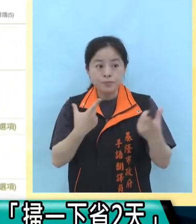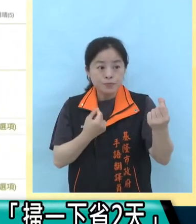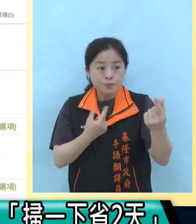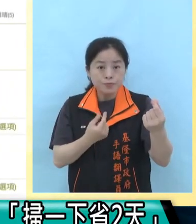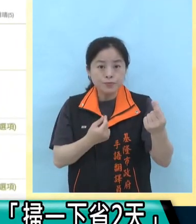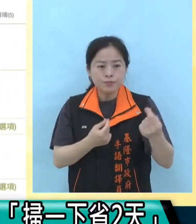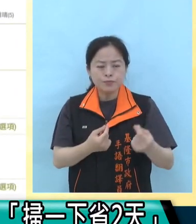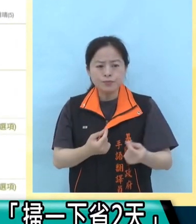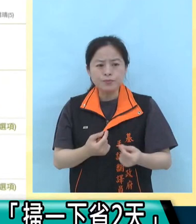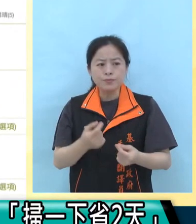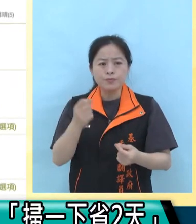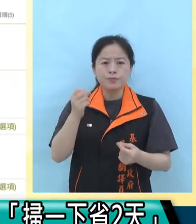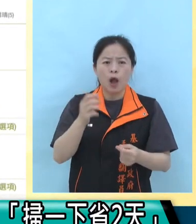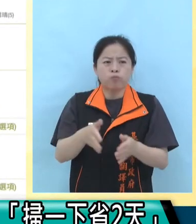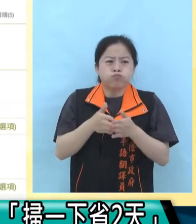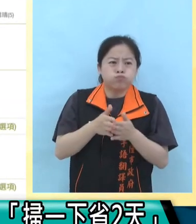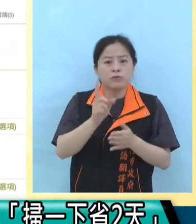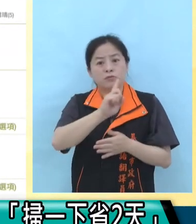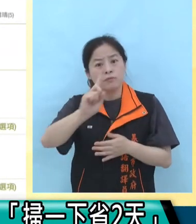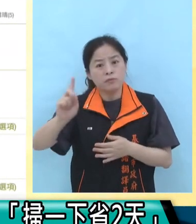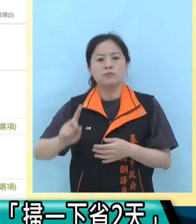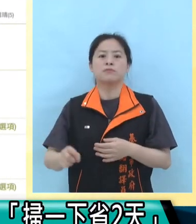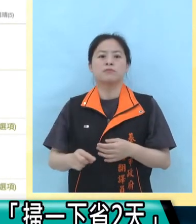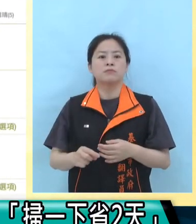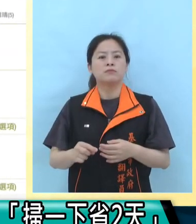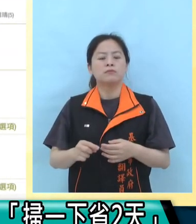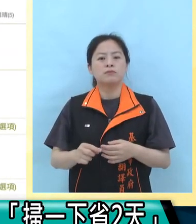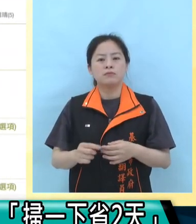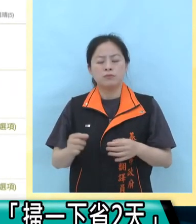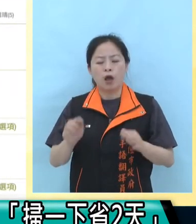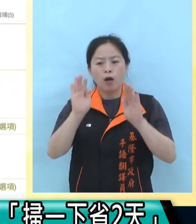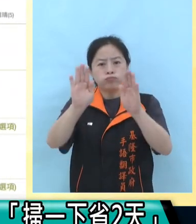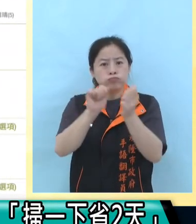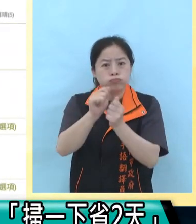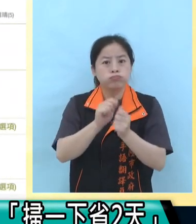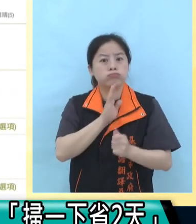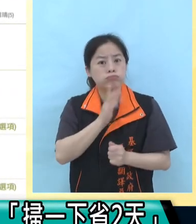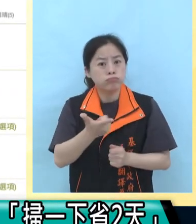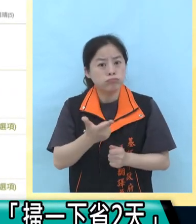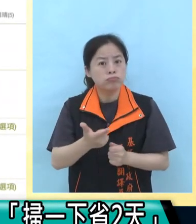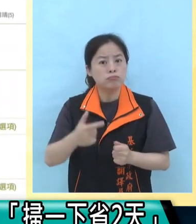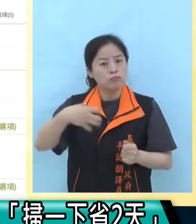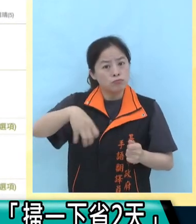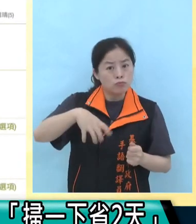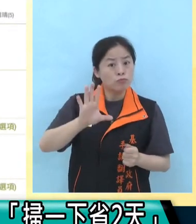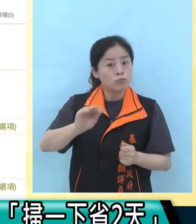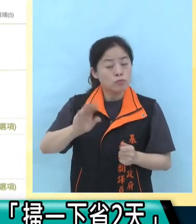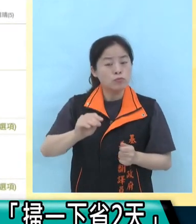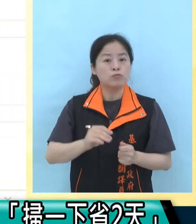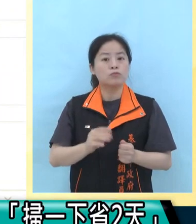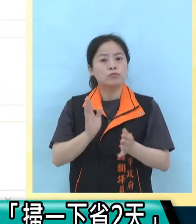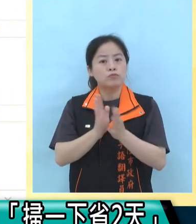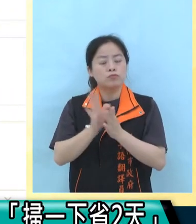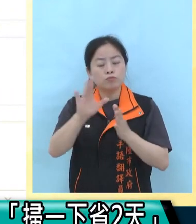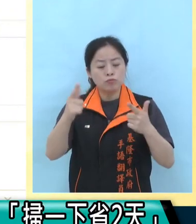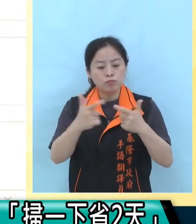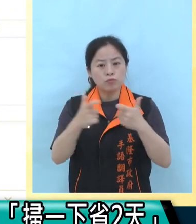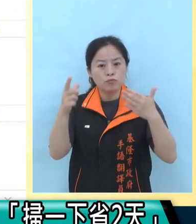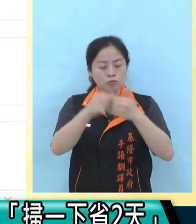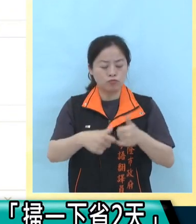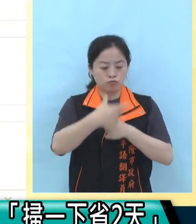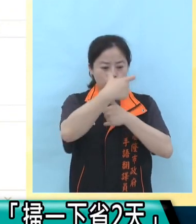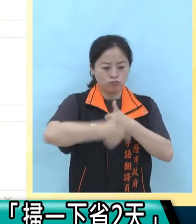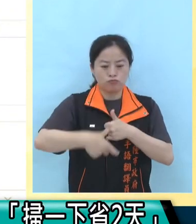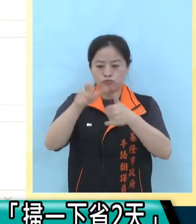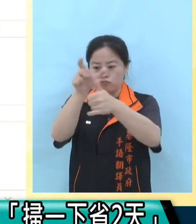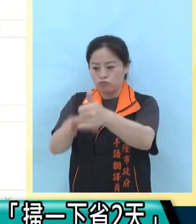有这个其他的这些需求，是不是有血液透析的需求，是不是怀孕，是不是符合一人一室的